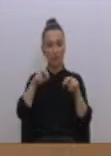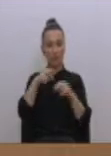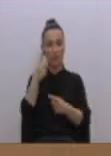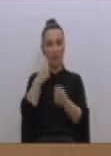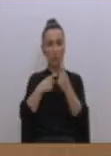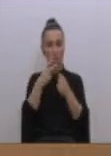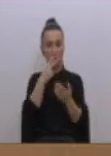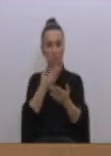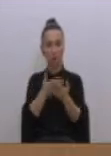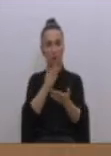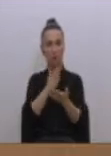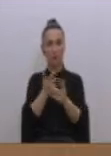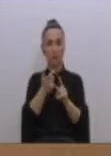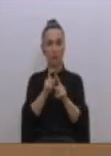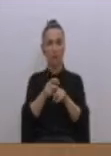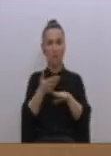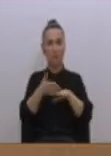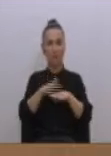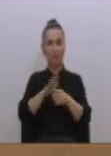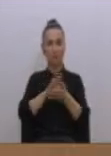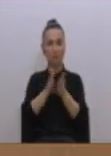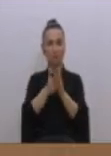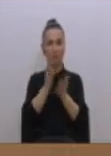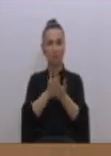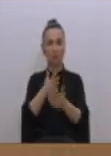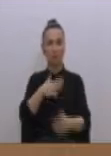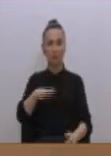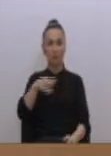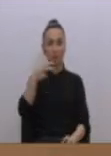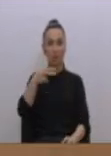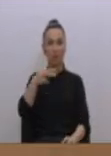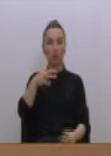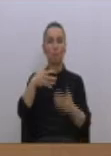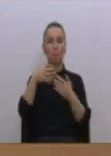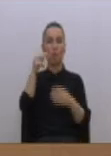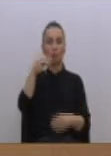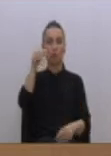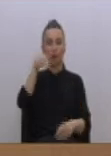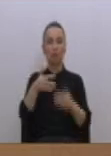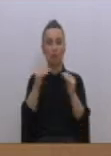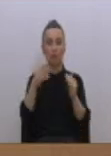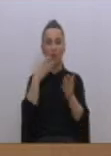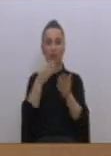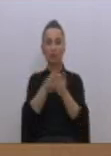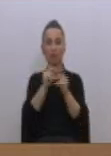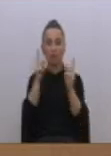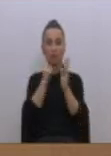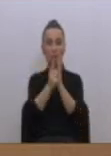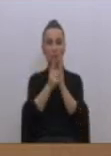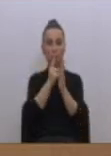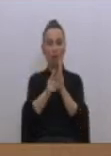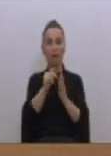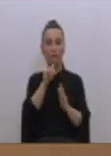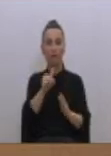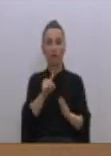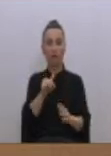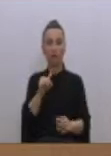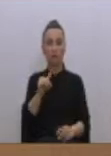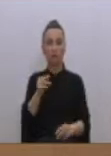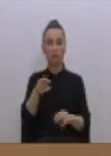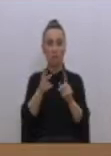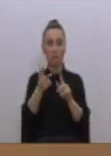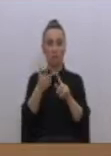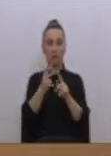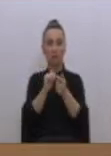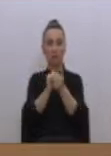რომ საკმაოდ მძიმე ვითარებაა. საქართველოში 20,000-ზე მეტი ბავშვი წლებია თავის სკოლარ დადის, მას უწევს